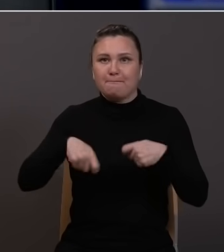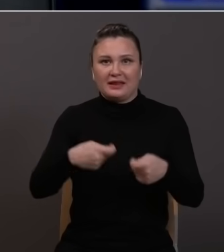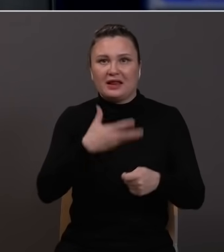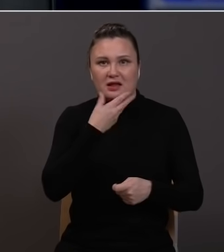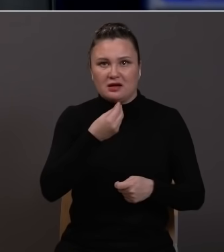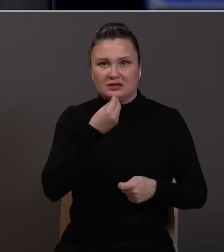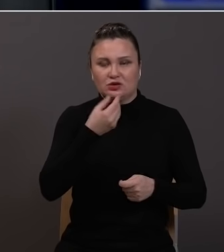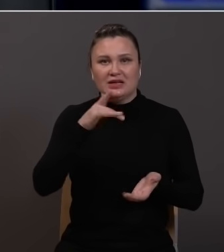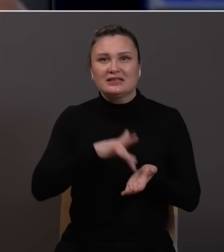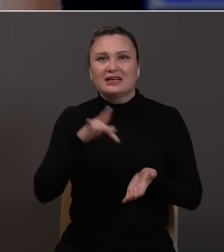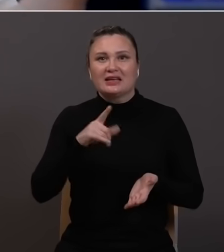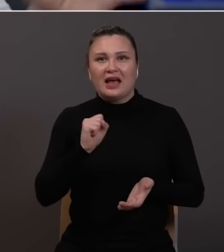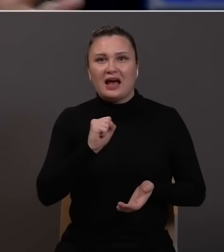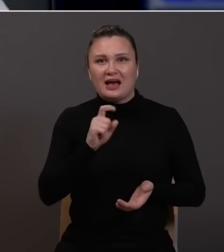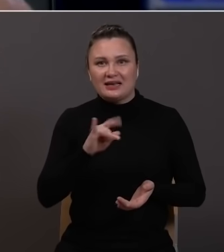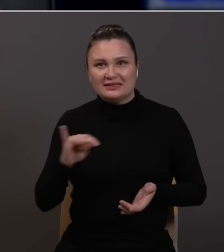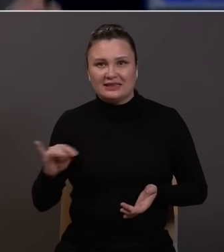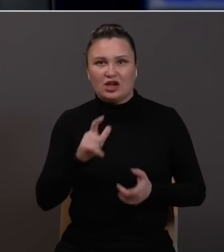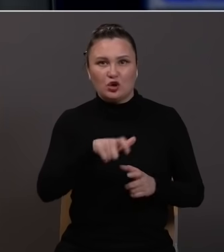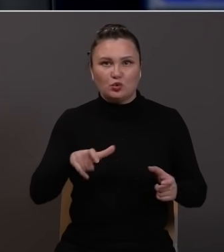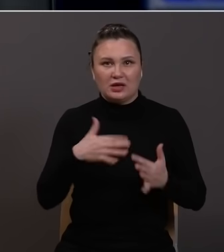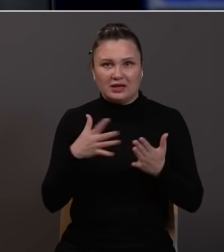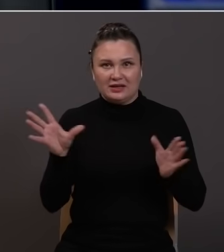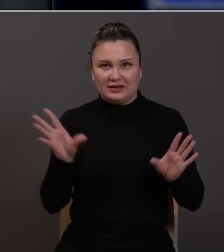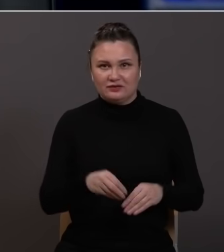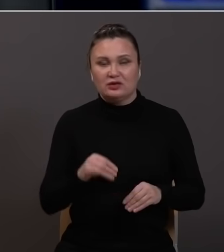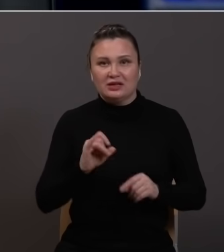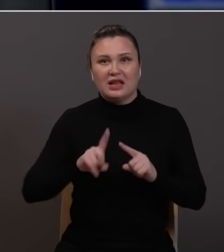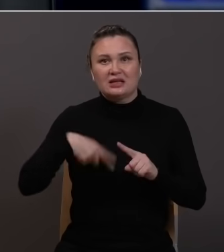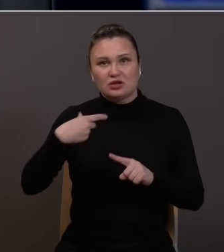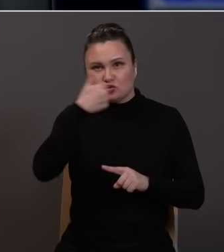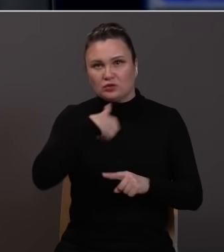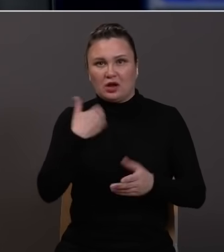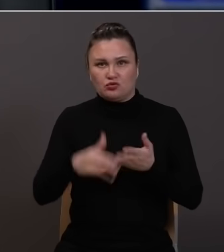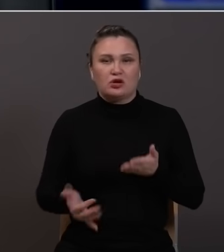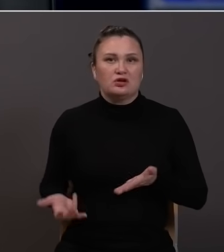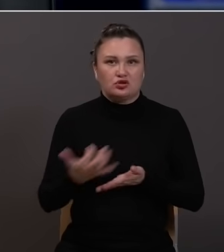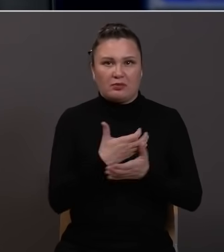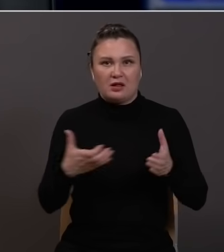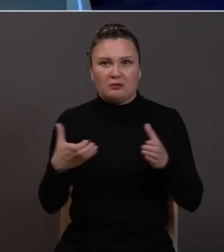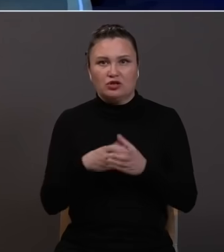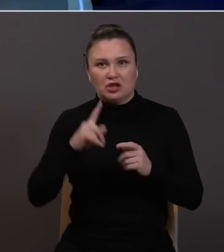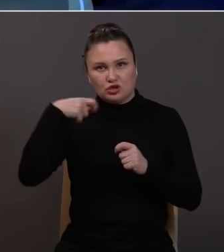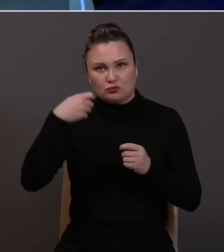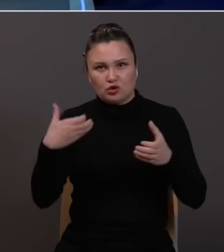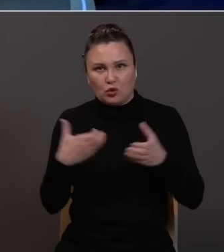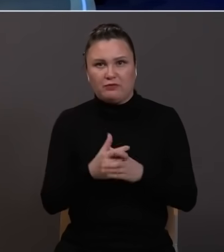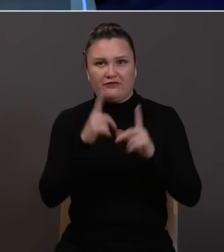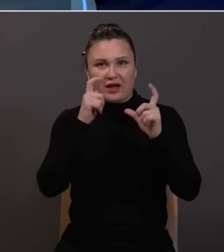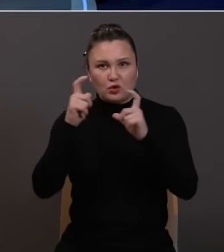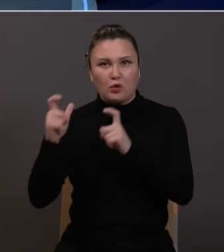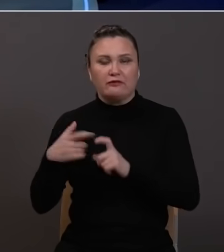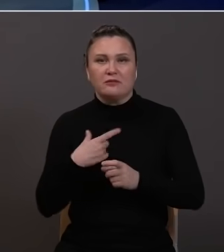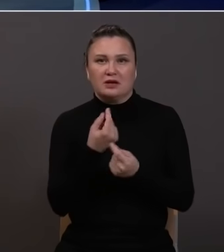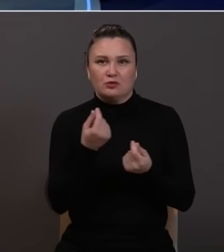эту красоту Центральной Азии, людей, вот всего. И на следующий год я уже собрал команду со съемочной группой, с фотографом, и